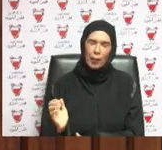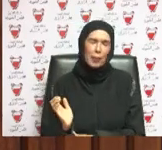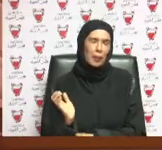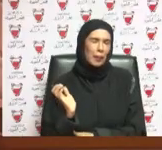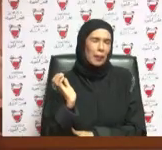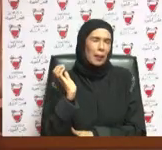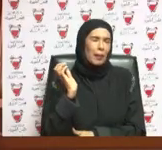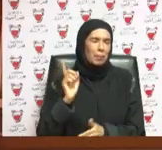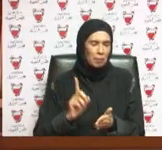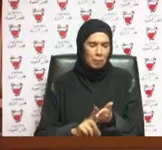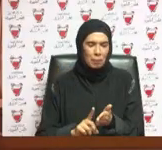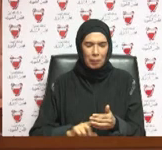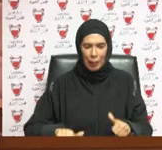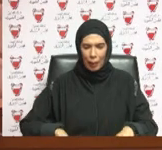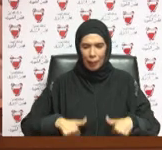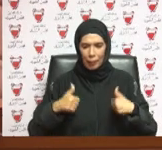الكريمة لهم.